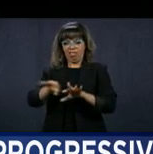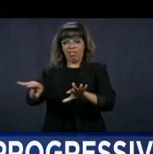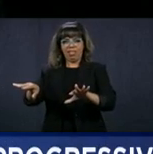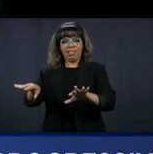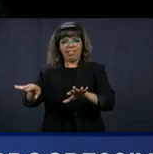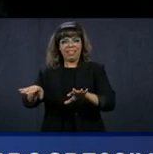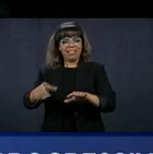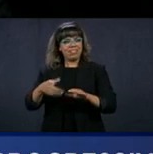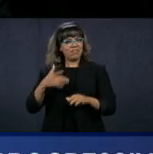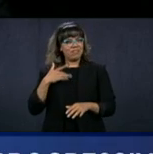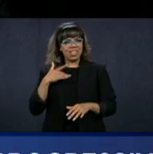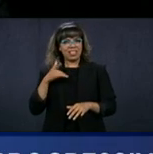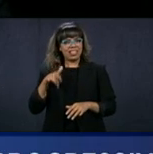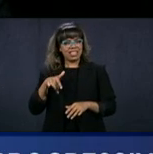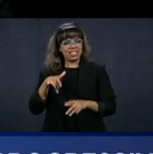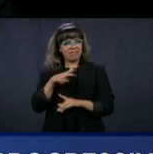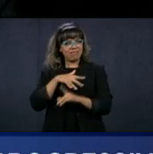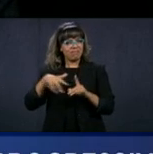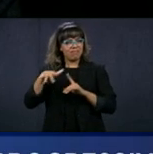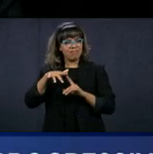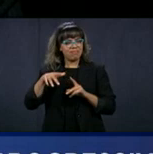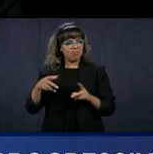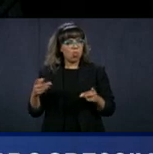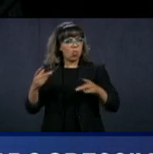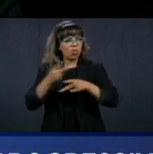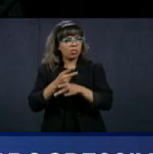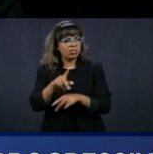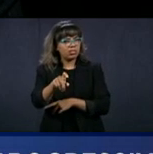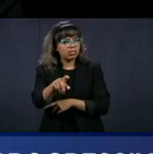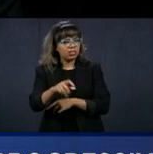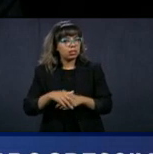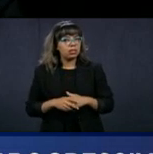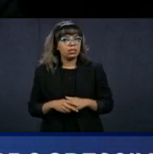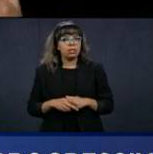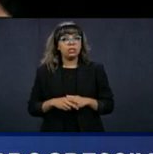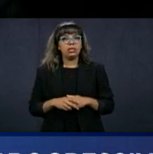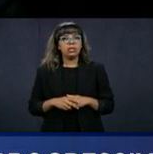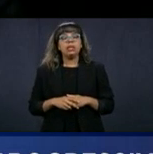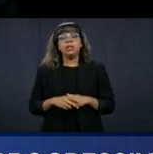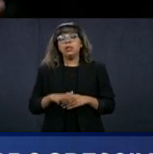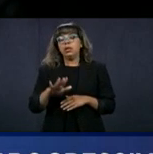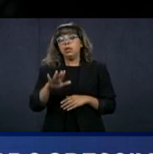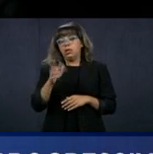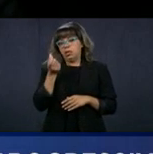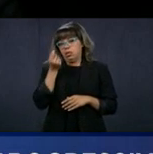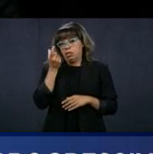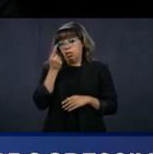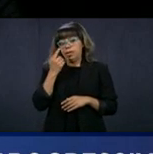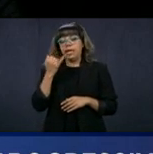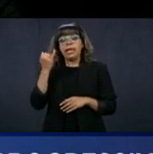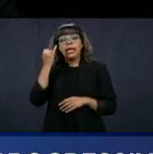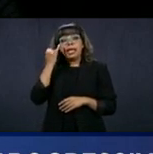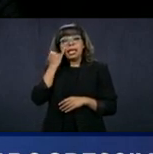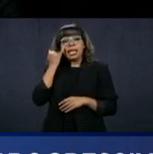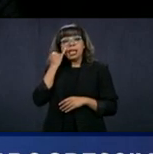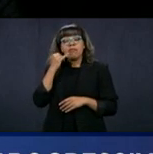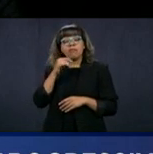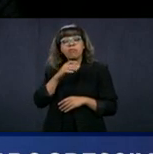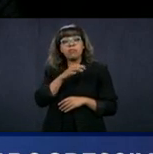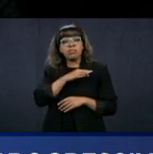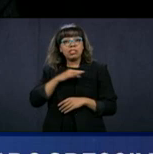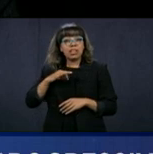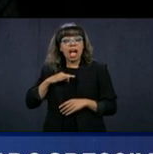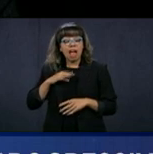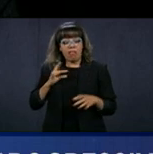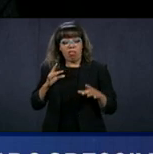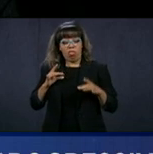pires? Réponse. Il y a des étapes qui doivent être respectées lorsqu'un travailleur contracte la COVID-19,